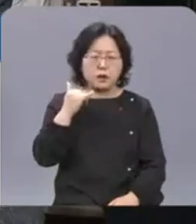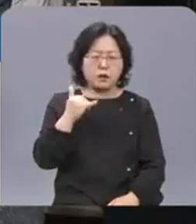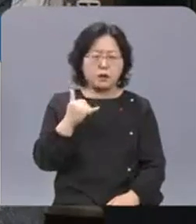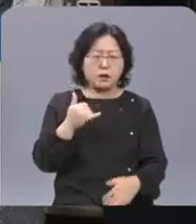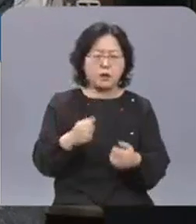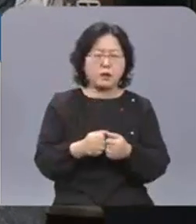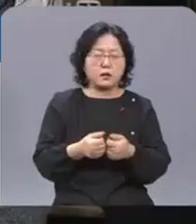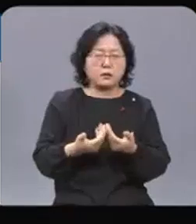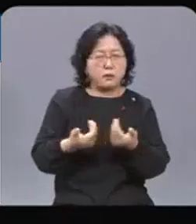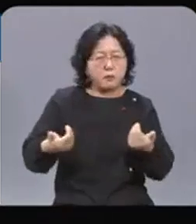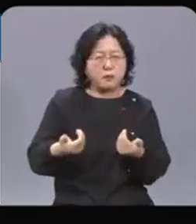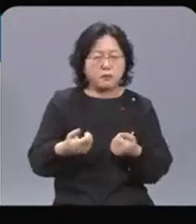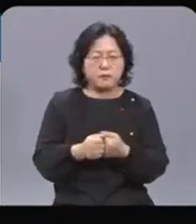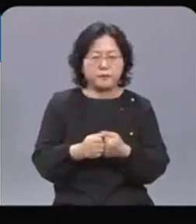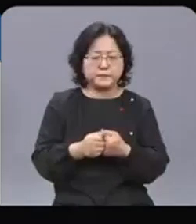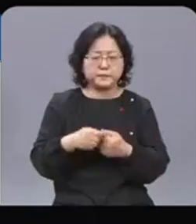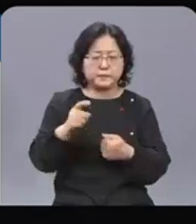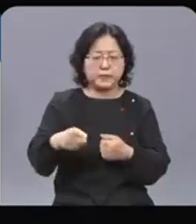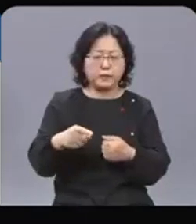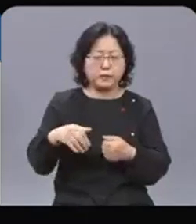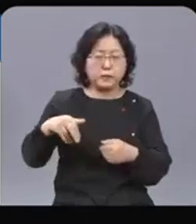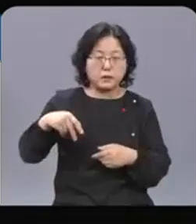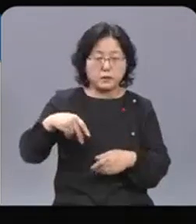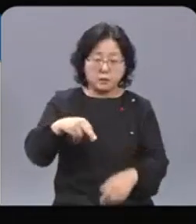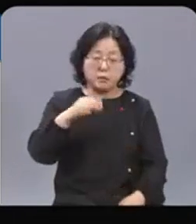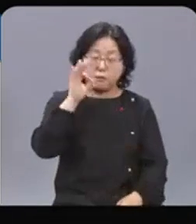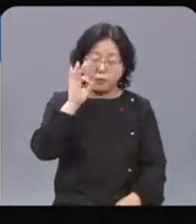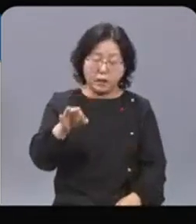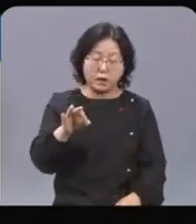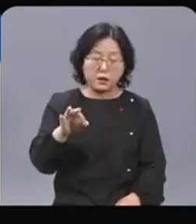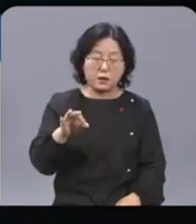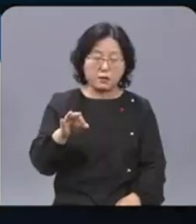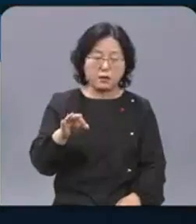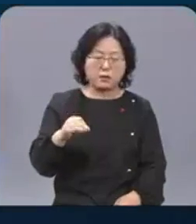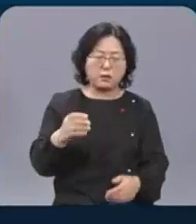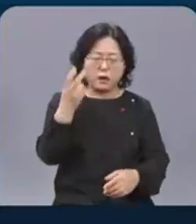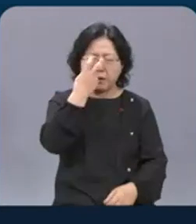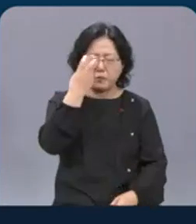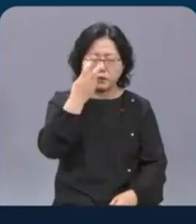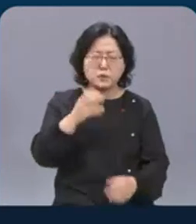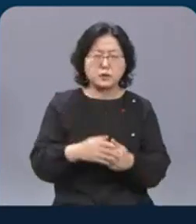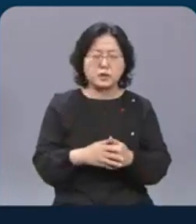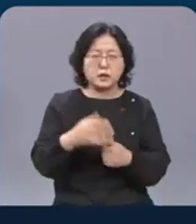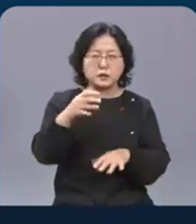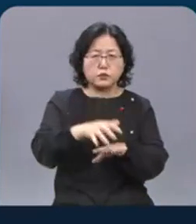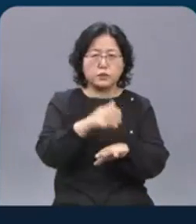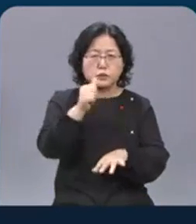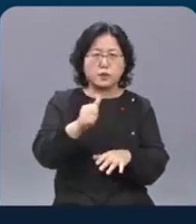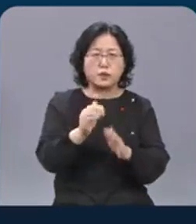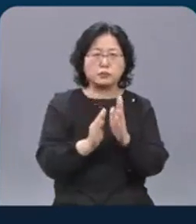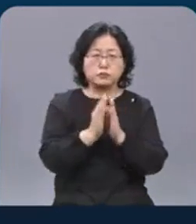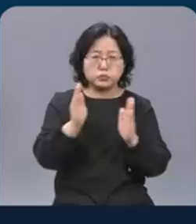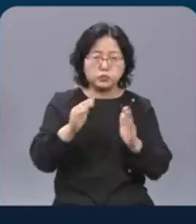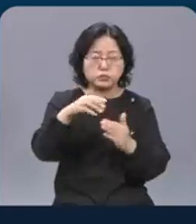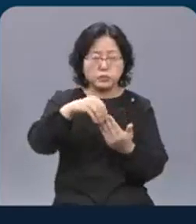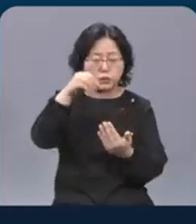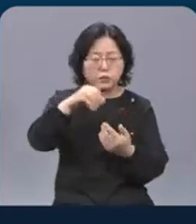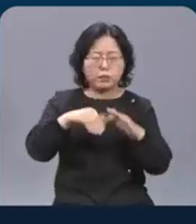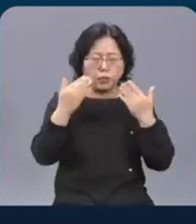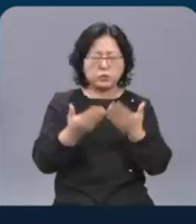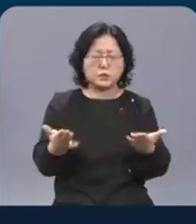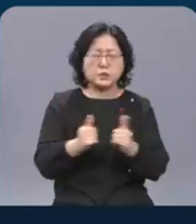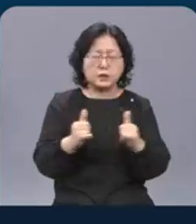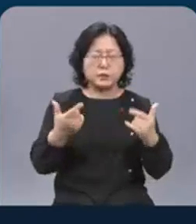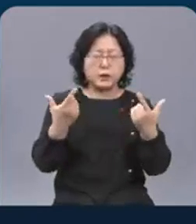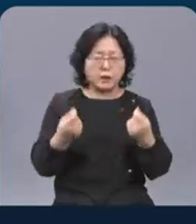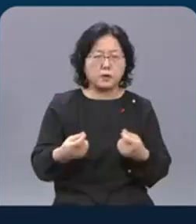봐가지고 떨어져. 시트 확인해. 뭐하고 있는지 감시해. 해당 조합장은 풀뽑기는 모든 직원들이 하는